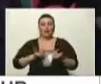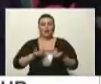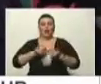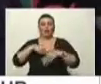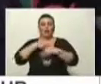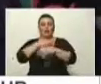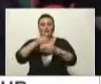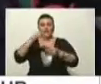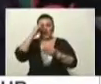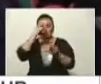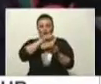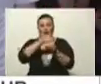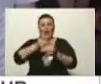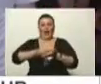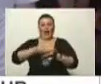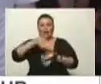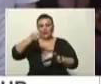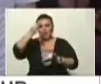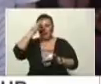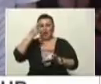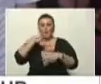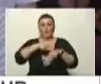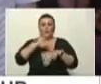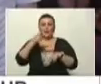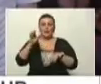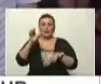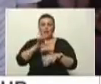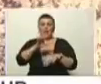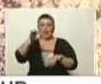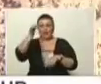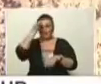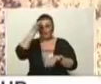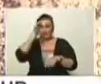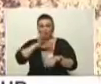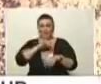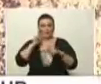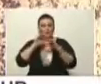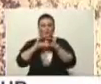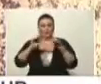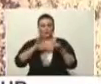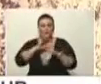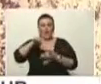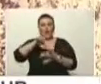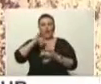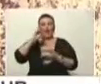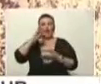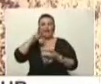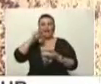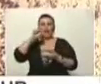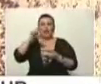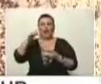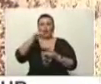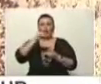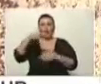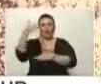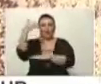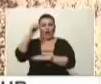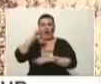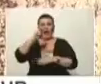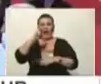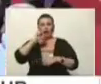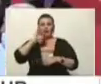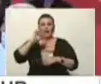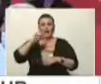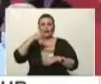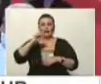keçən şəhidlərin əziz xatirəsi bir dəqiqəlik sükutla yad edildi. Tədbirdə çıxış edən Yevlax rayon icra hakimiyyətinin başçısı Anar